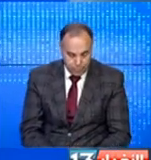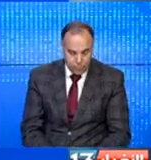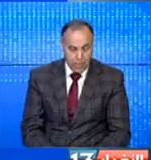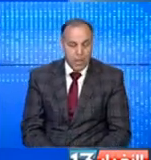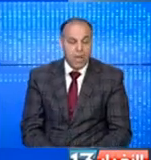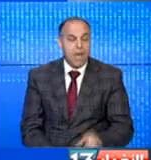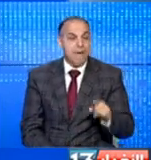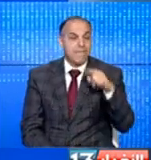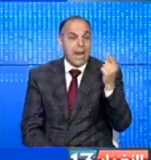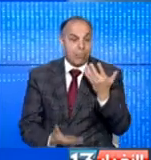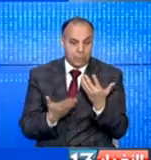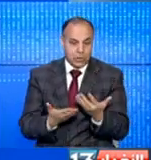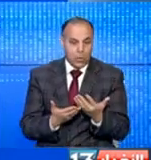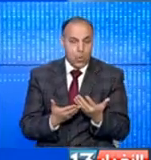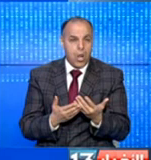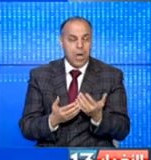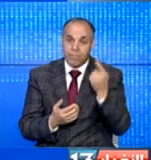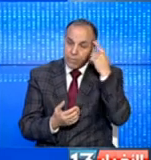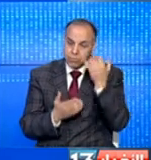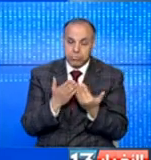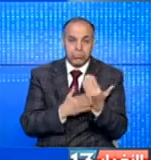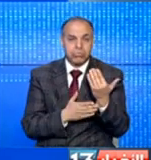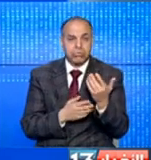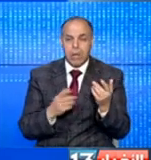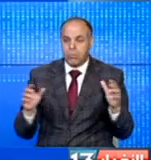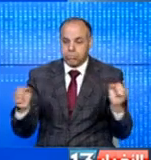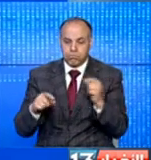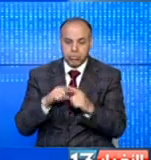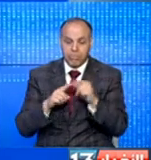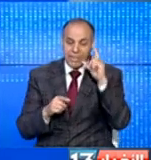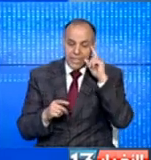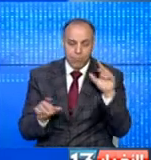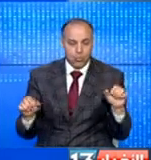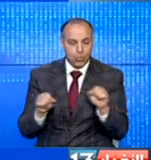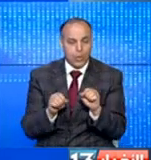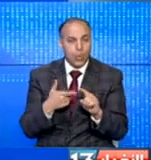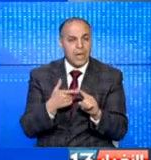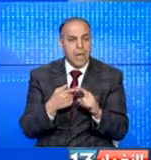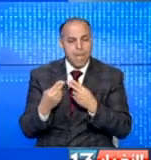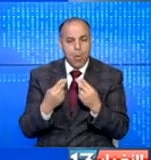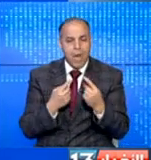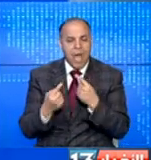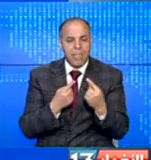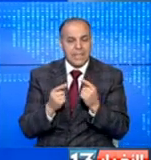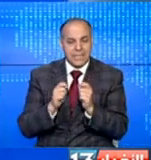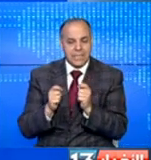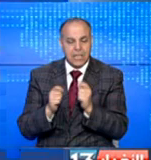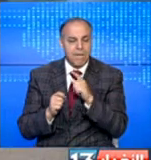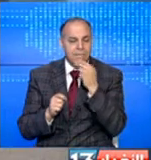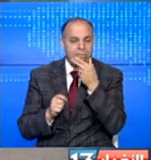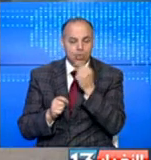جولة أخبارنا العربية اليوم تحمل نبأ تعليق طرفي النزاع في ليبيا مشاركتهما في المباحثات السياسية